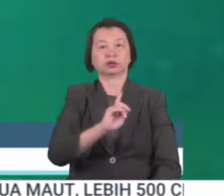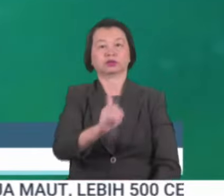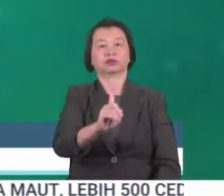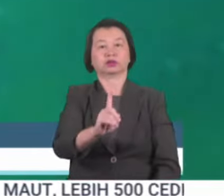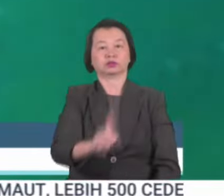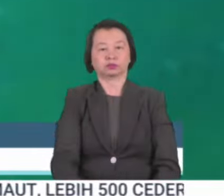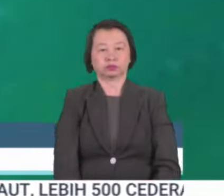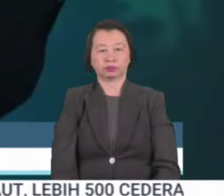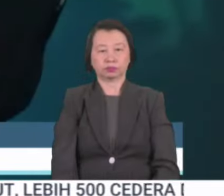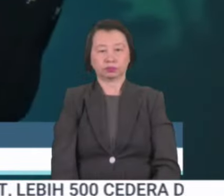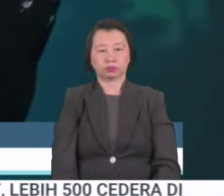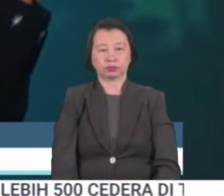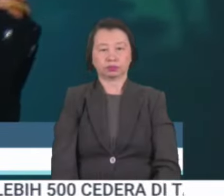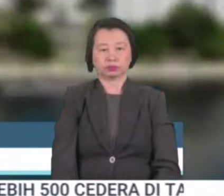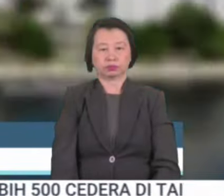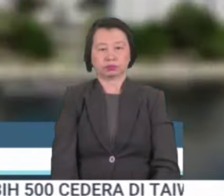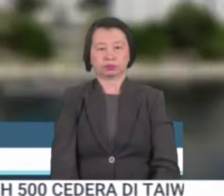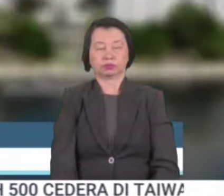sendiri.